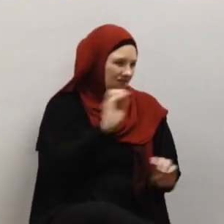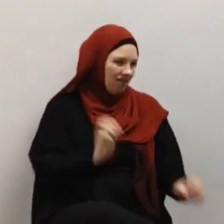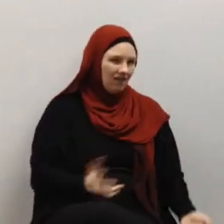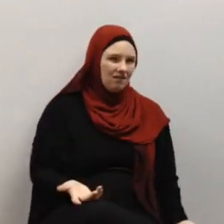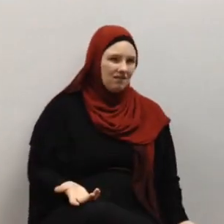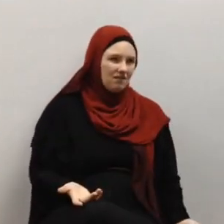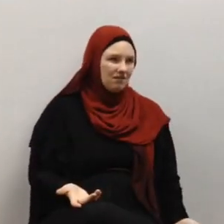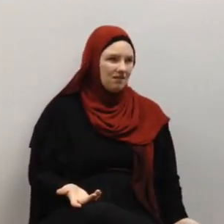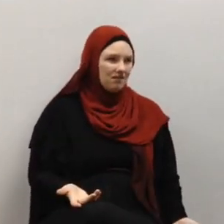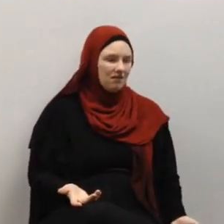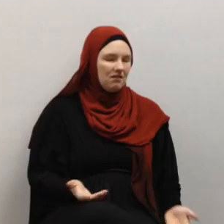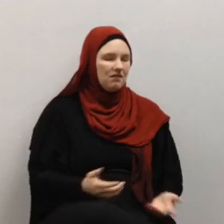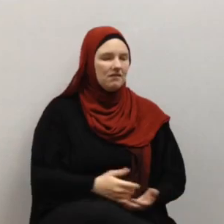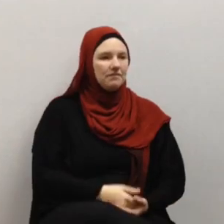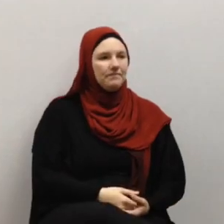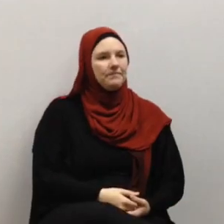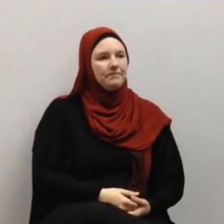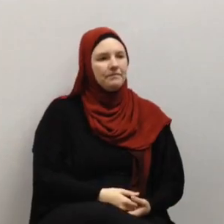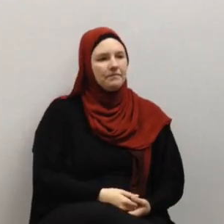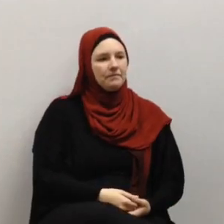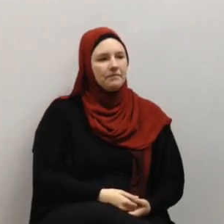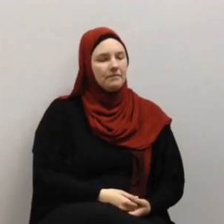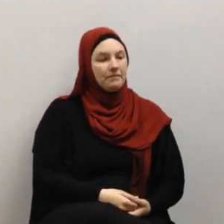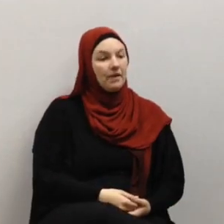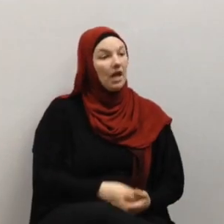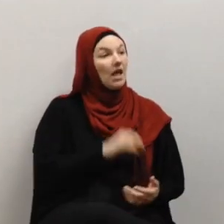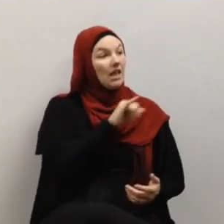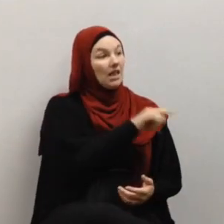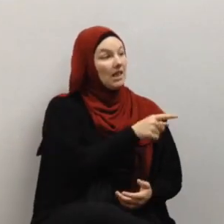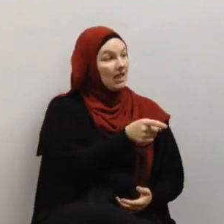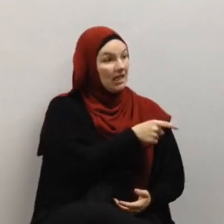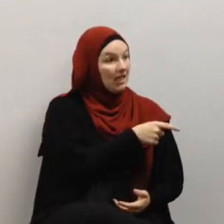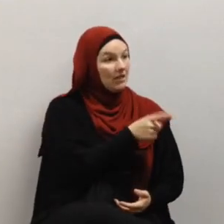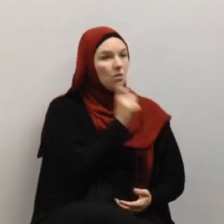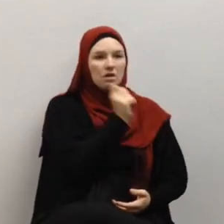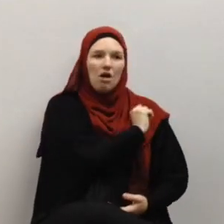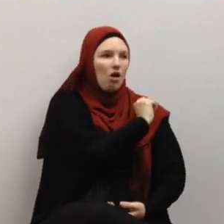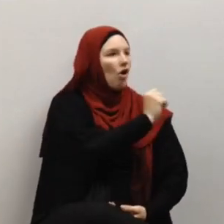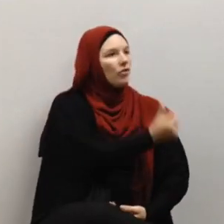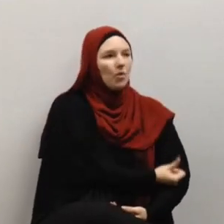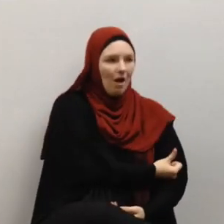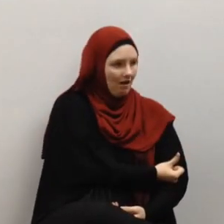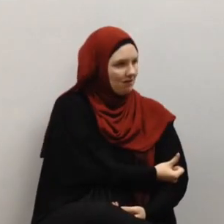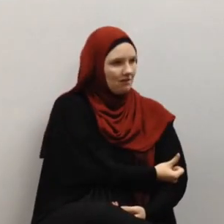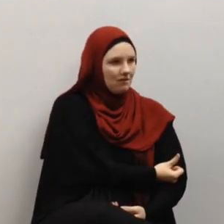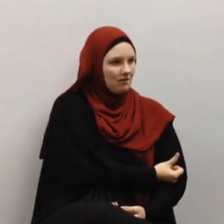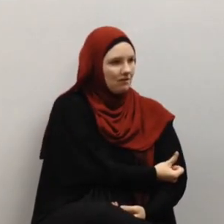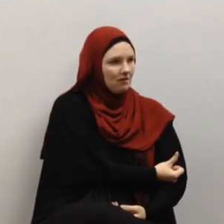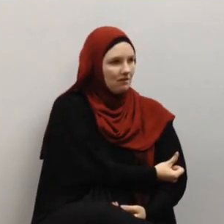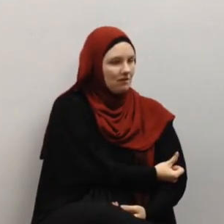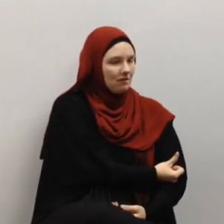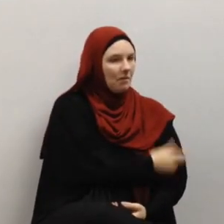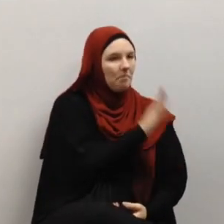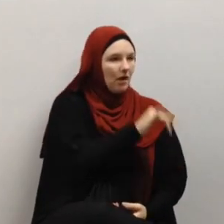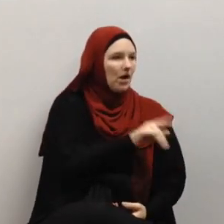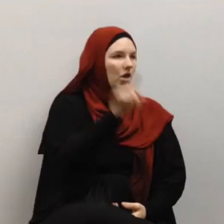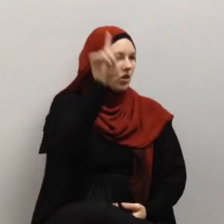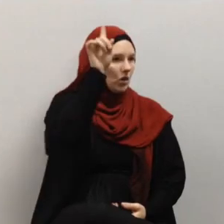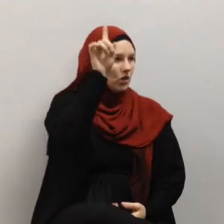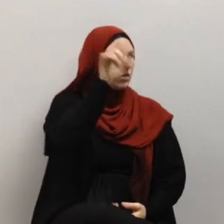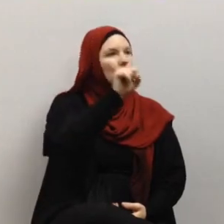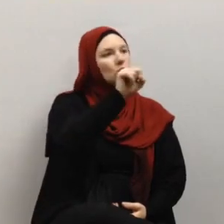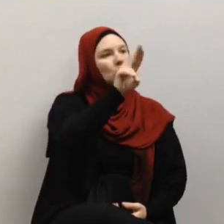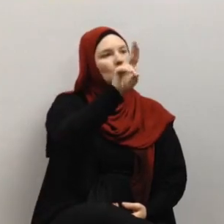سُلْطَانٍ. These were not authorized by Allah. Look at this, Sultan, to